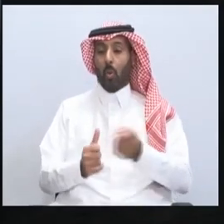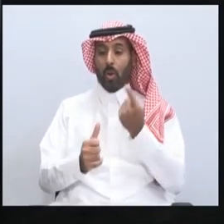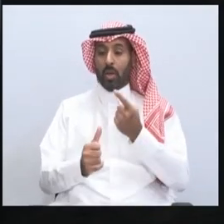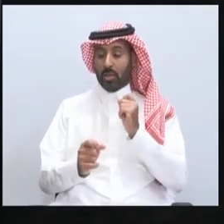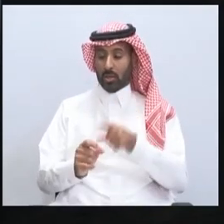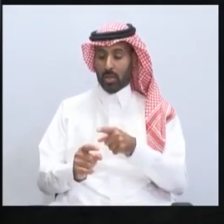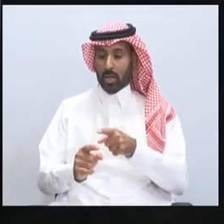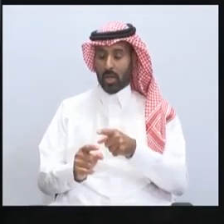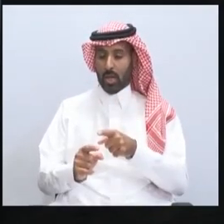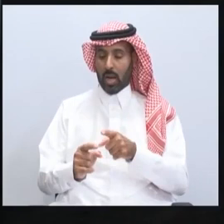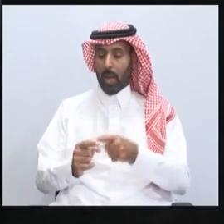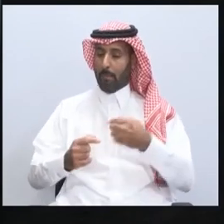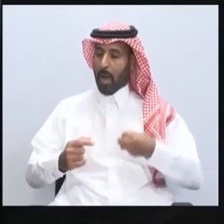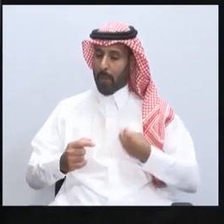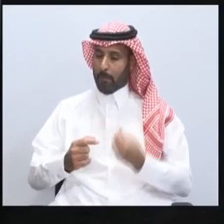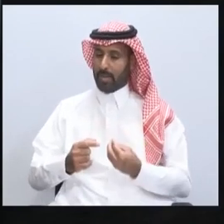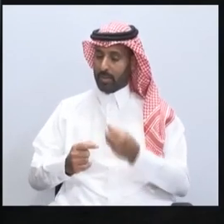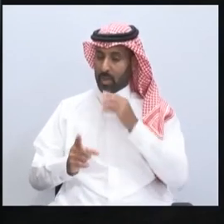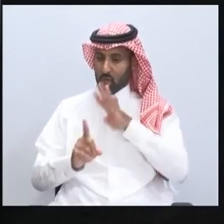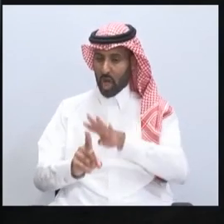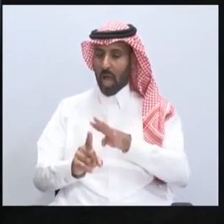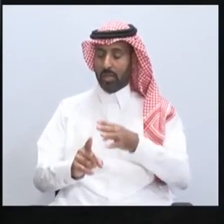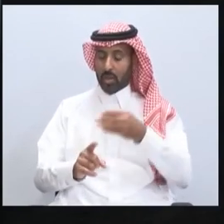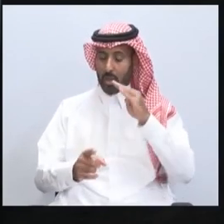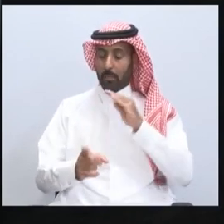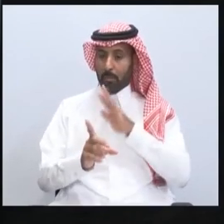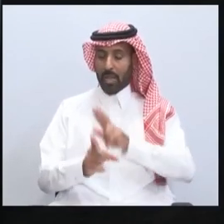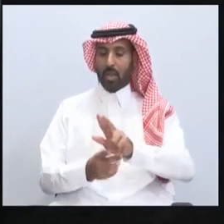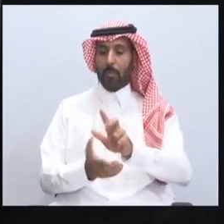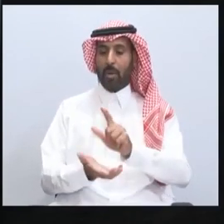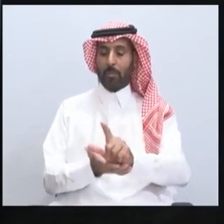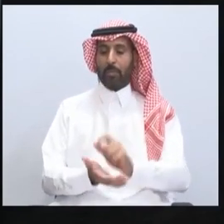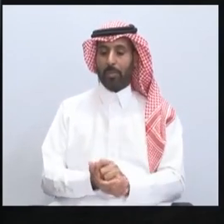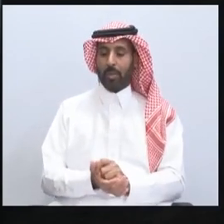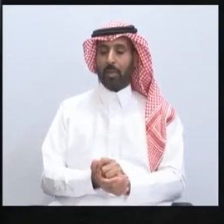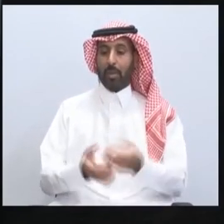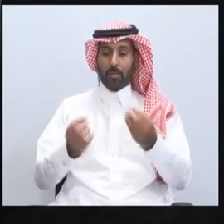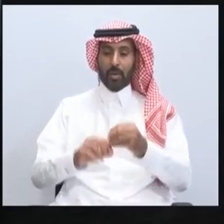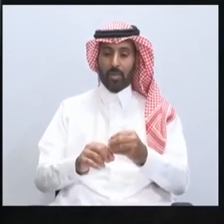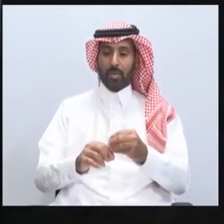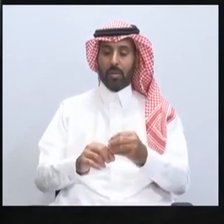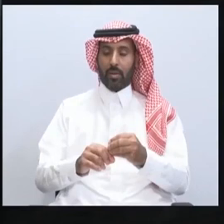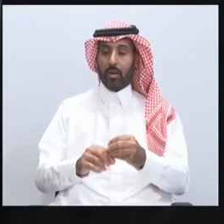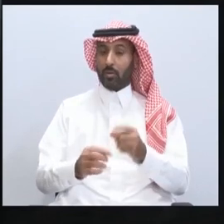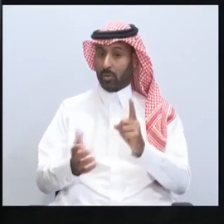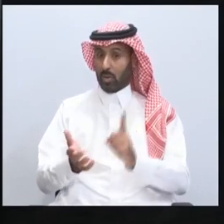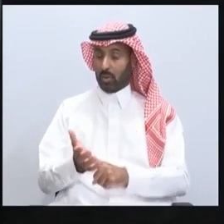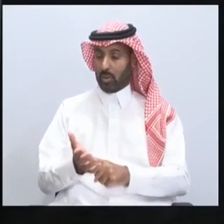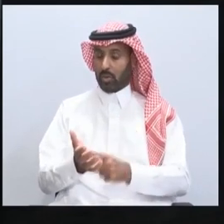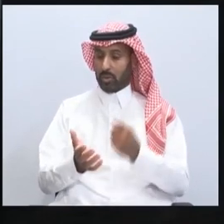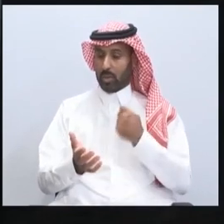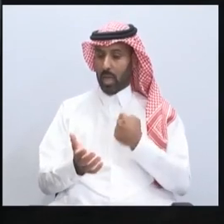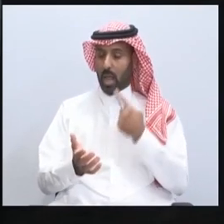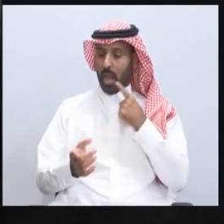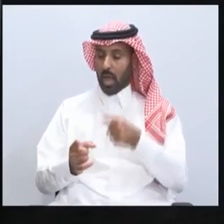يدل على محبتهم لقادتهم وحكامهم وامت بالاضافه ليقين